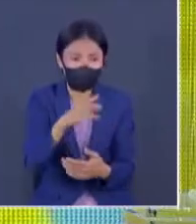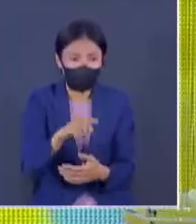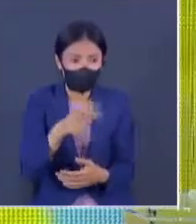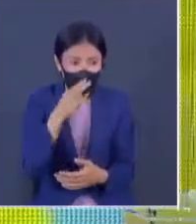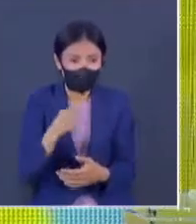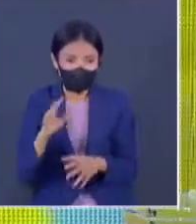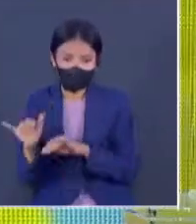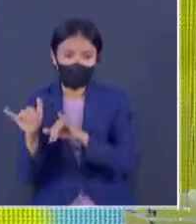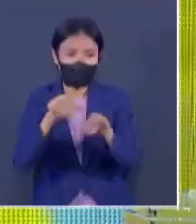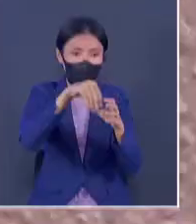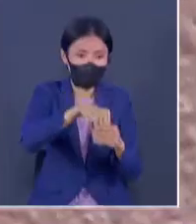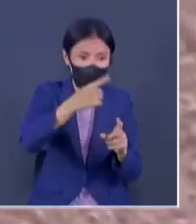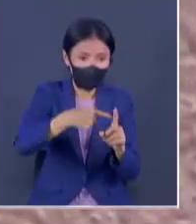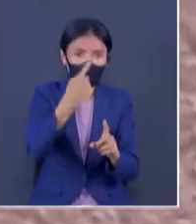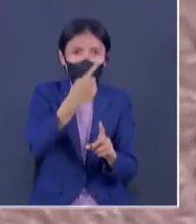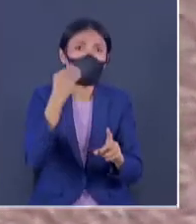เลยค่ะ